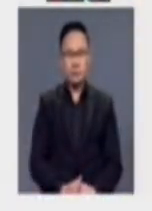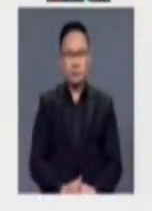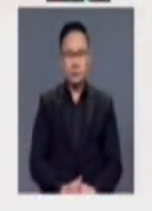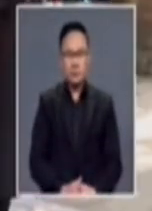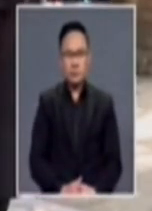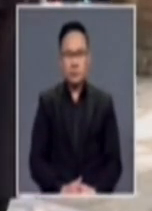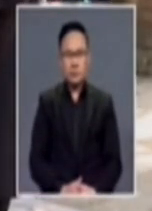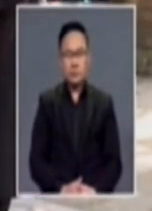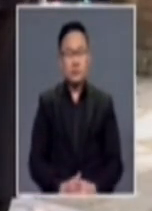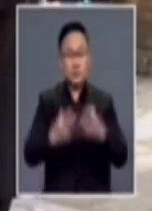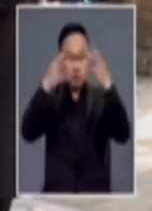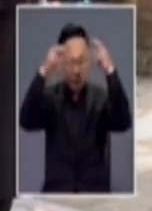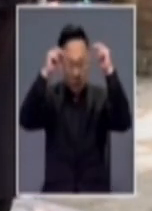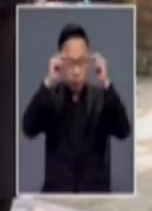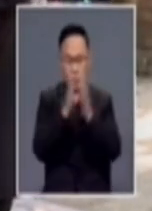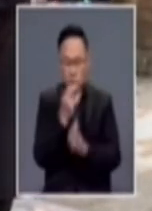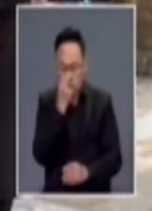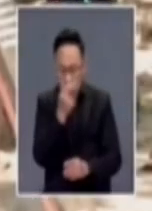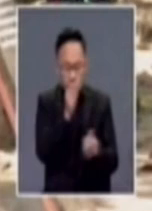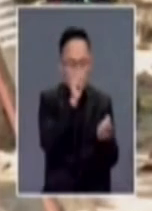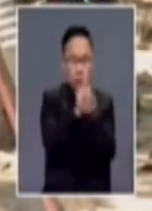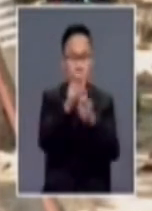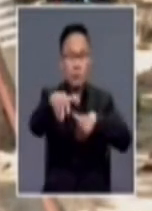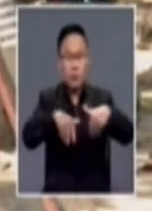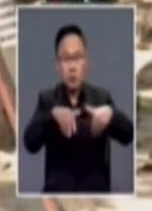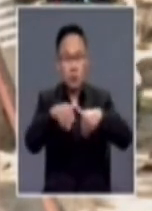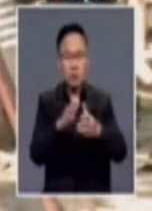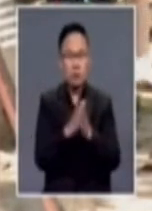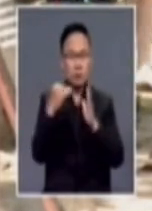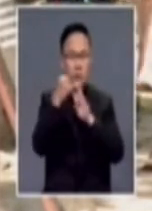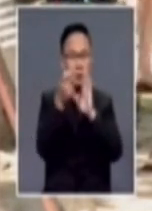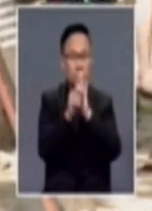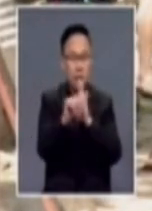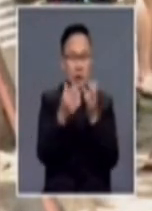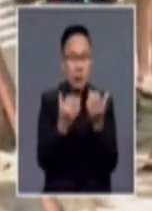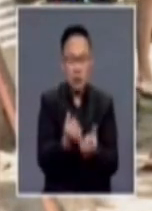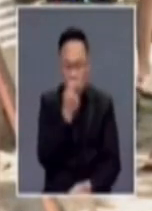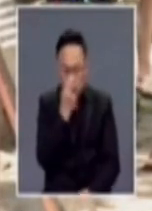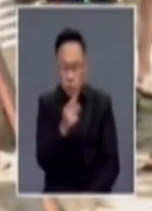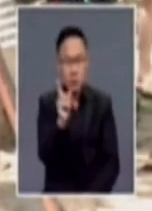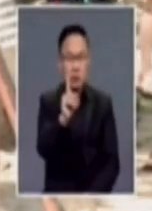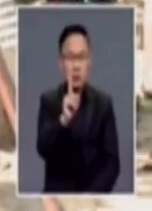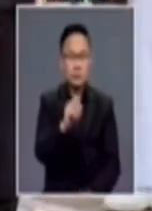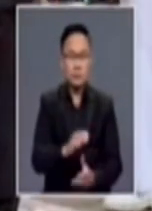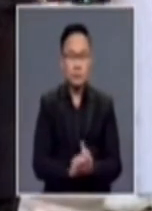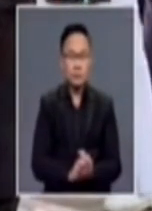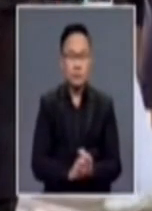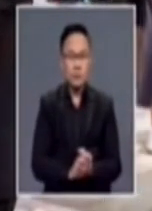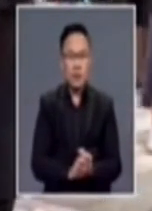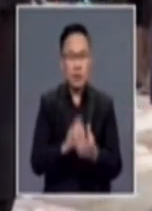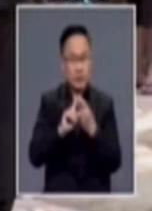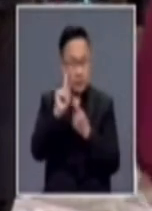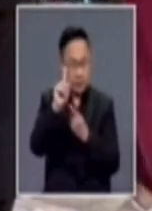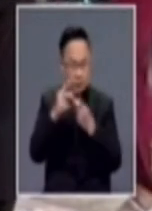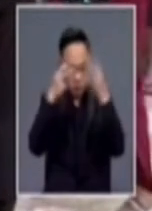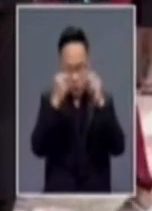ในส่วนของที่นายกรัฐมนตรีจะลงพื้นที่ในการเยือนอยุธยาครั้งนี้ค่ะท่านจะไปติดตามในส่วนไหนบ้างคะ ครับส่วนที่ติดตาม